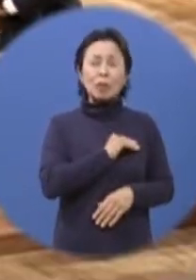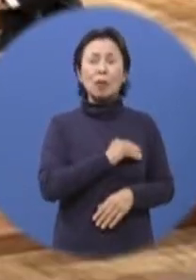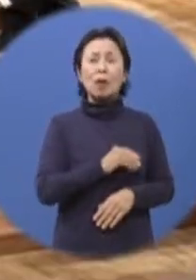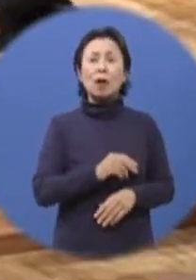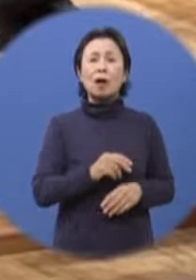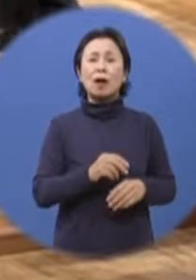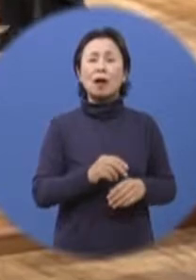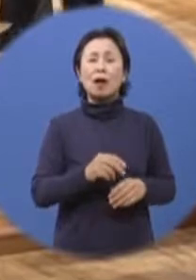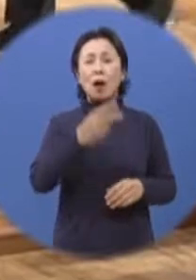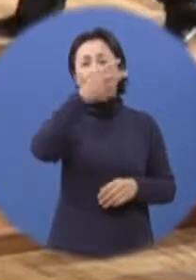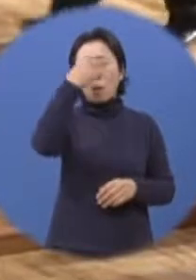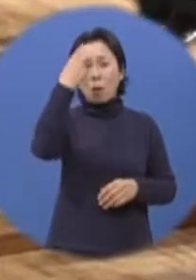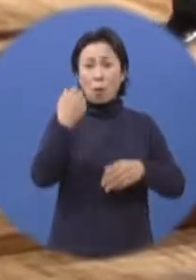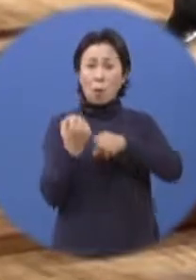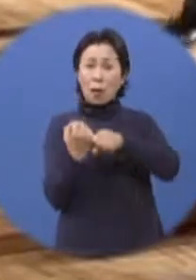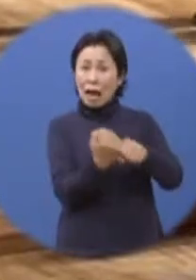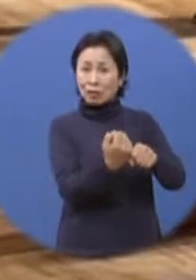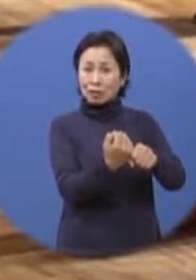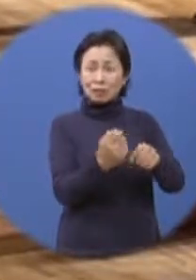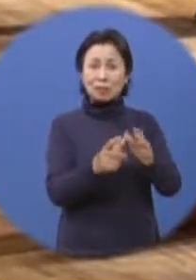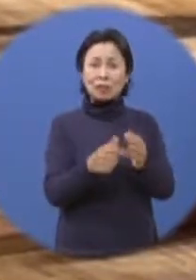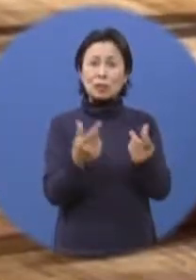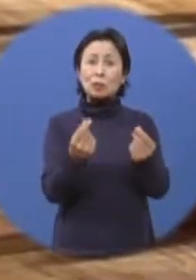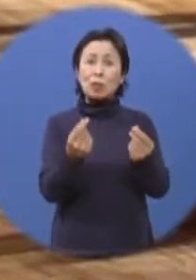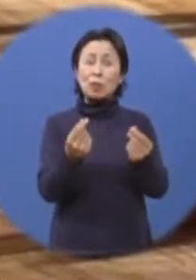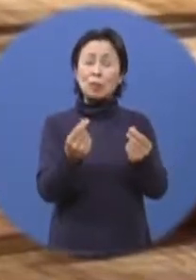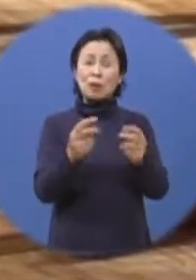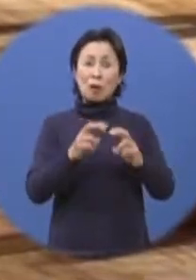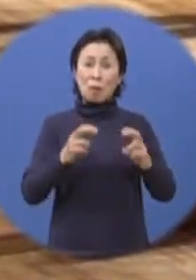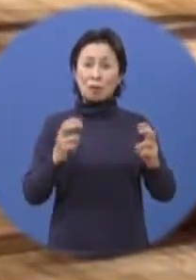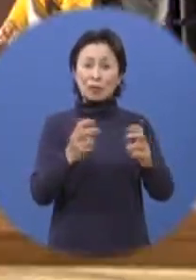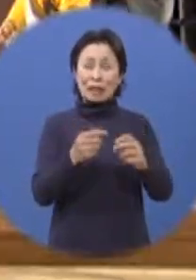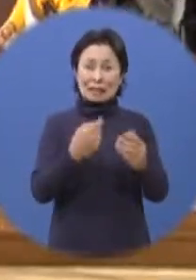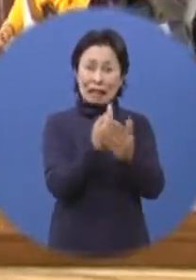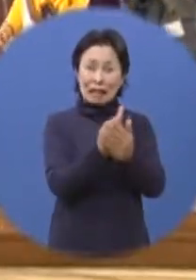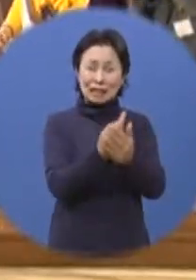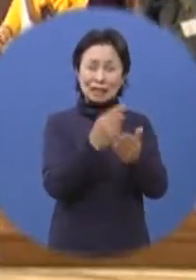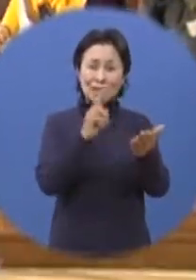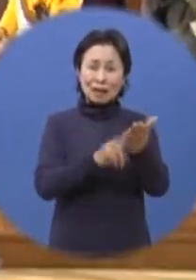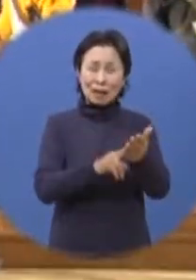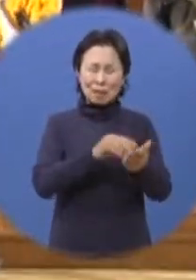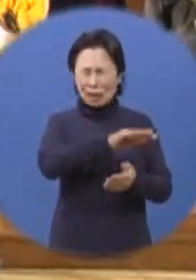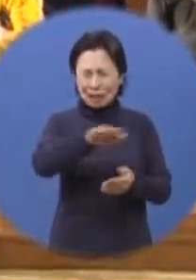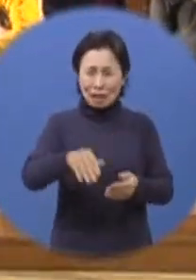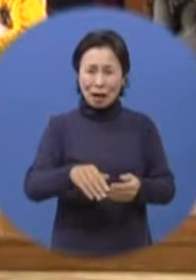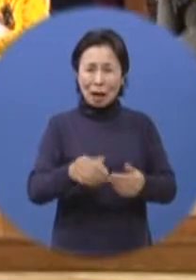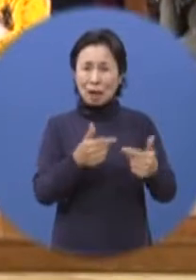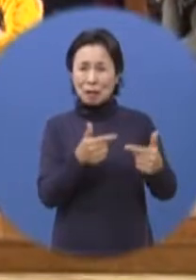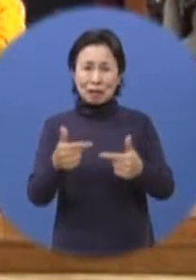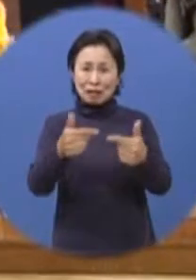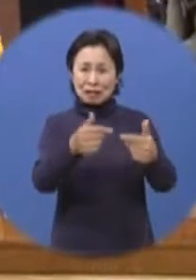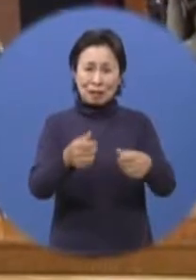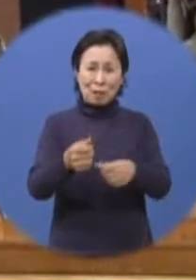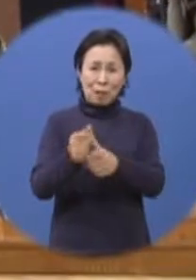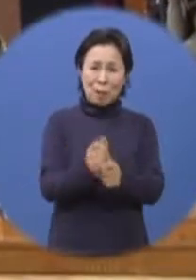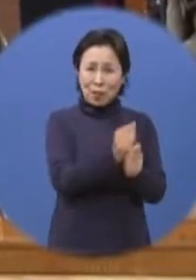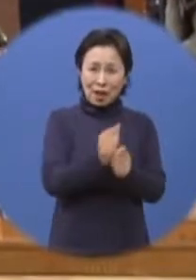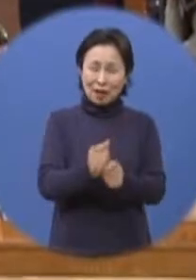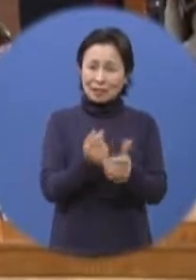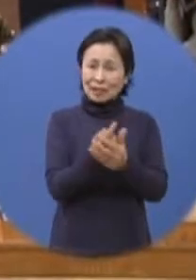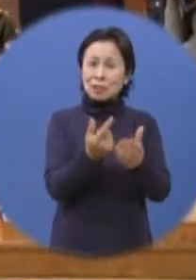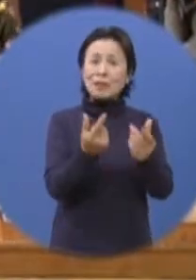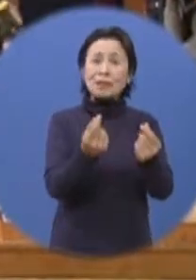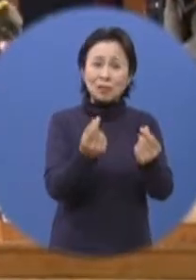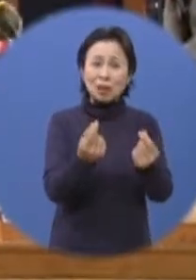ときからみんな応援に来るじゃない韓方雰囲気でないと何となく励みにならないんだし従ってその同級生をね